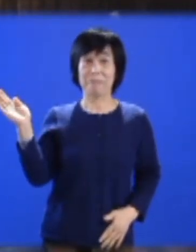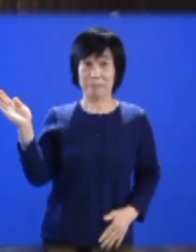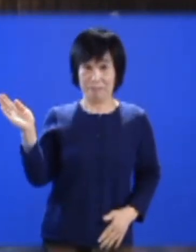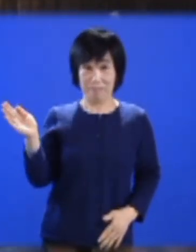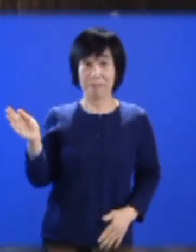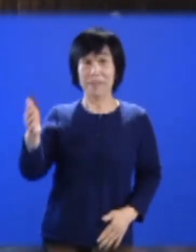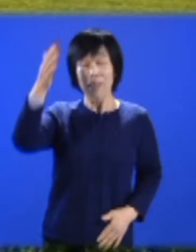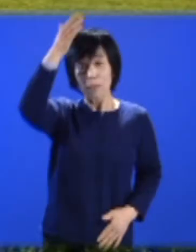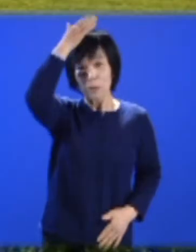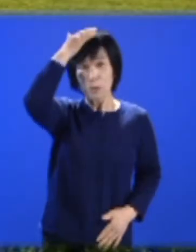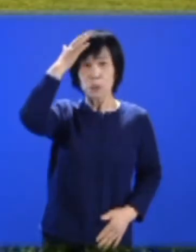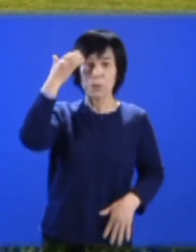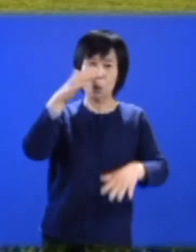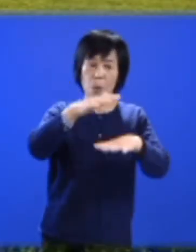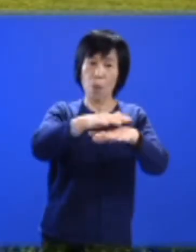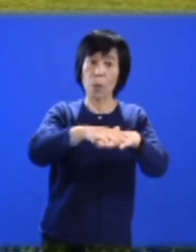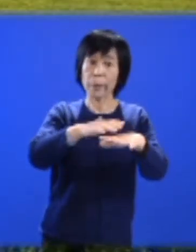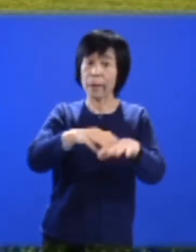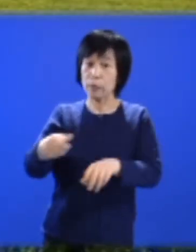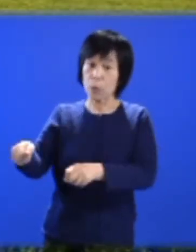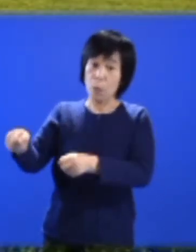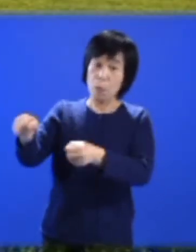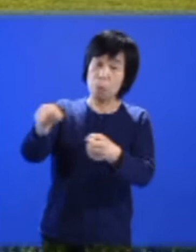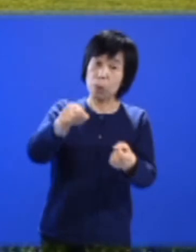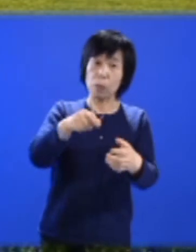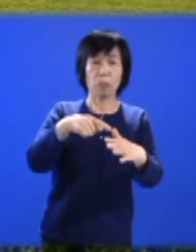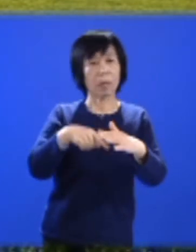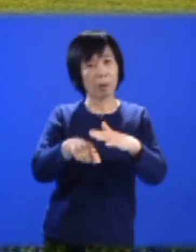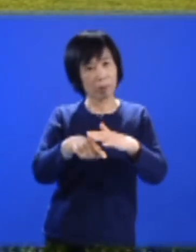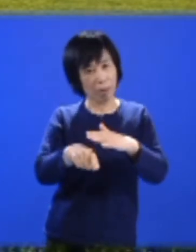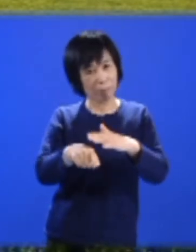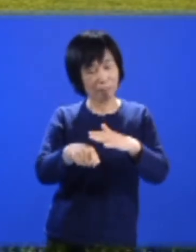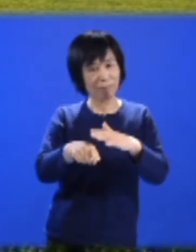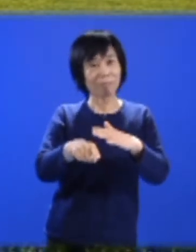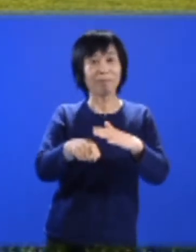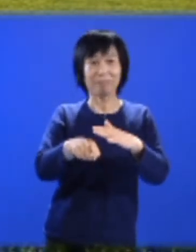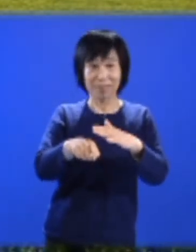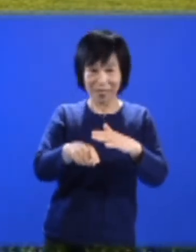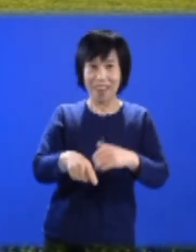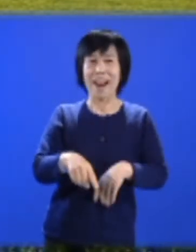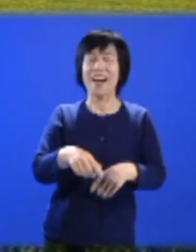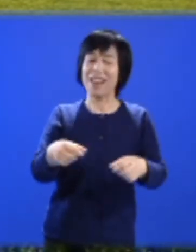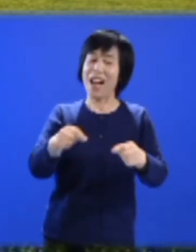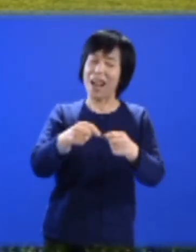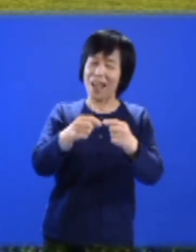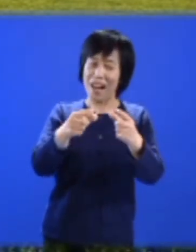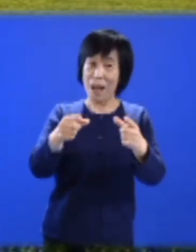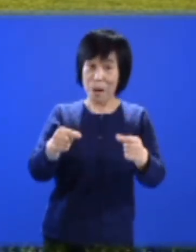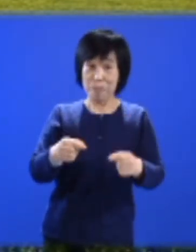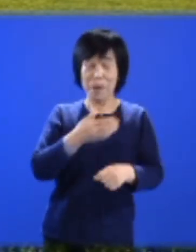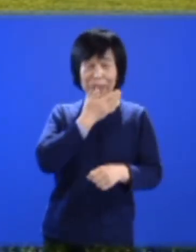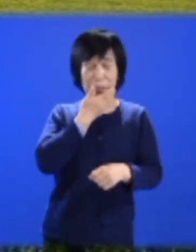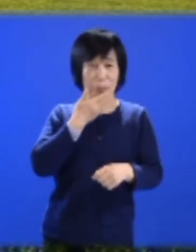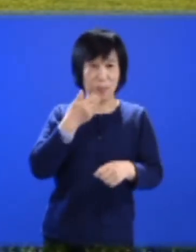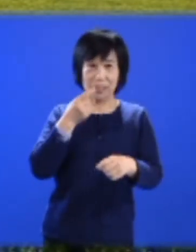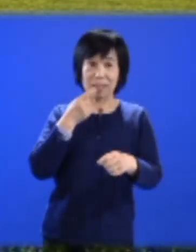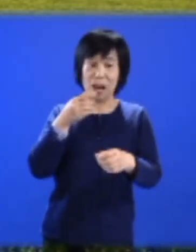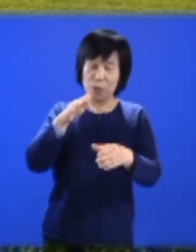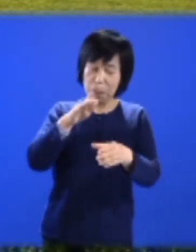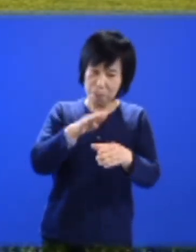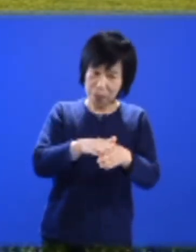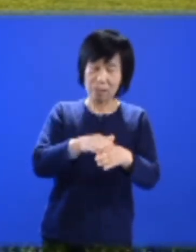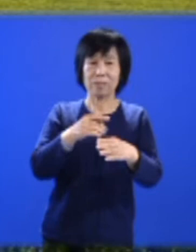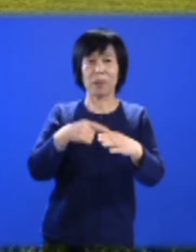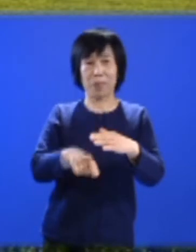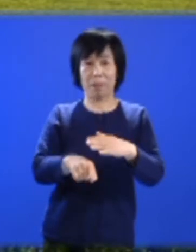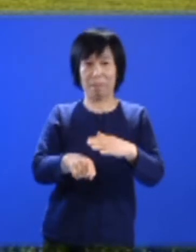かぶせ茶は収穫前の一定期間、茶の木を黒いネットで覆い、茶葉に旨味成分を閉じ